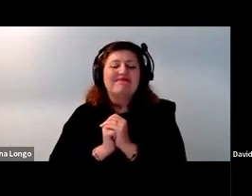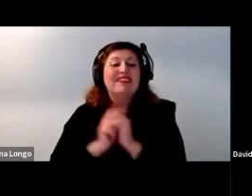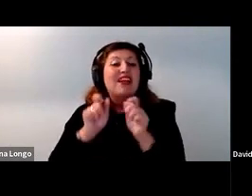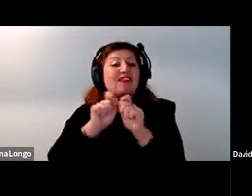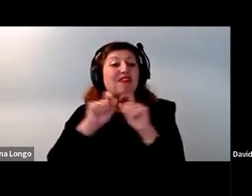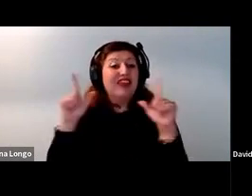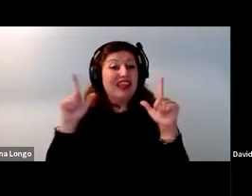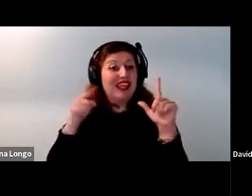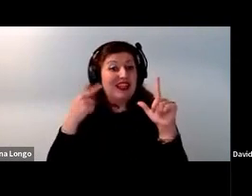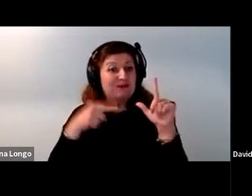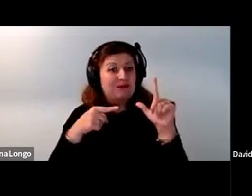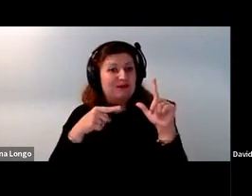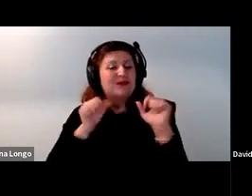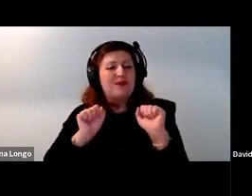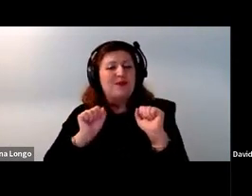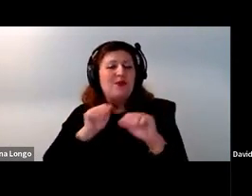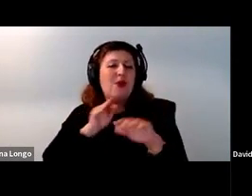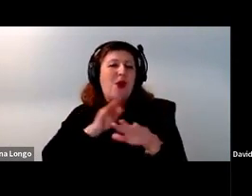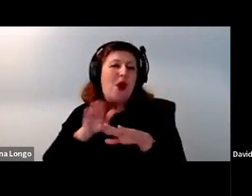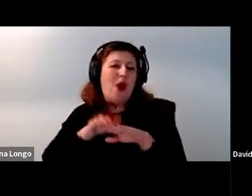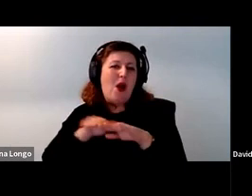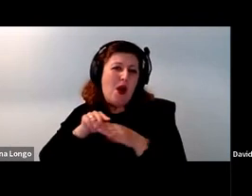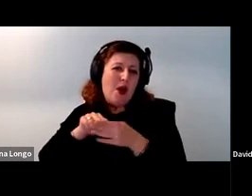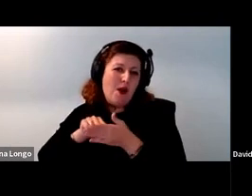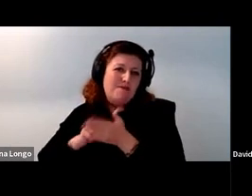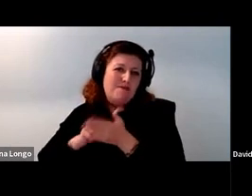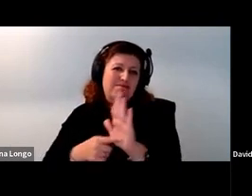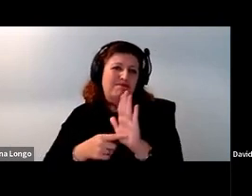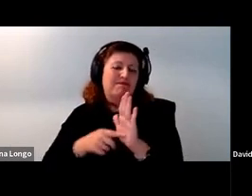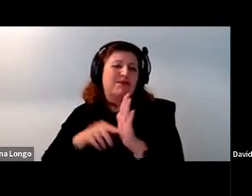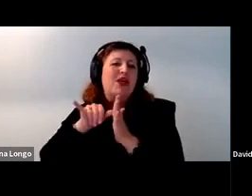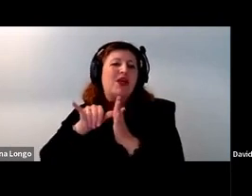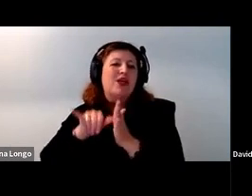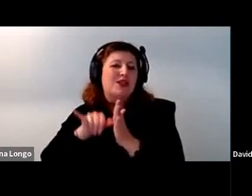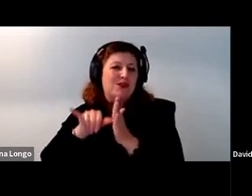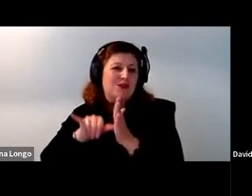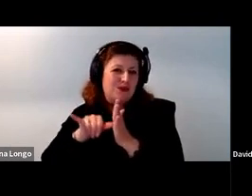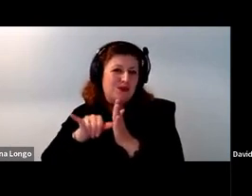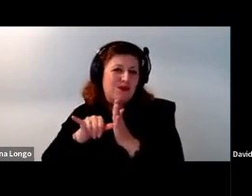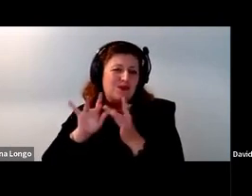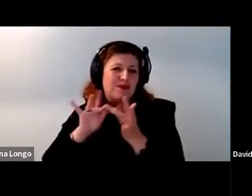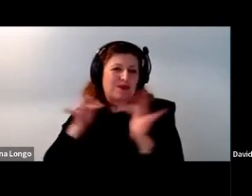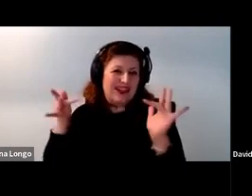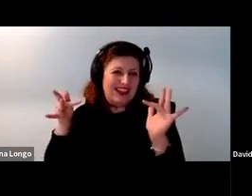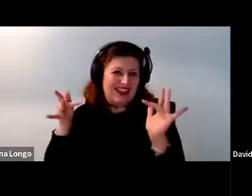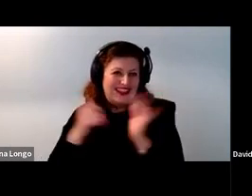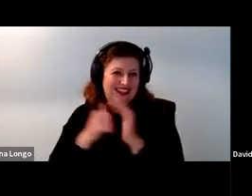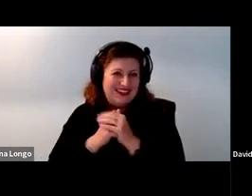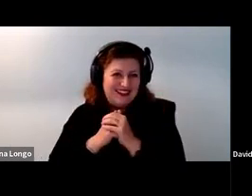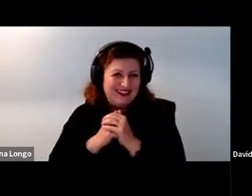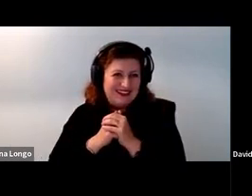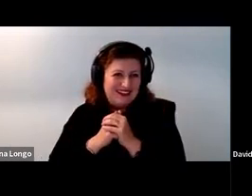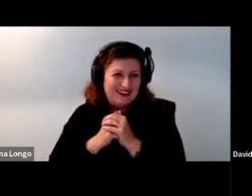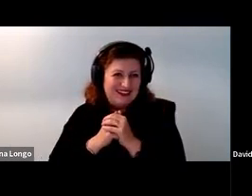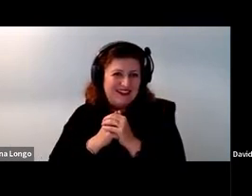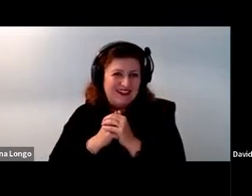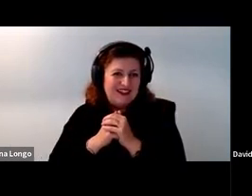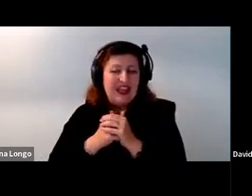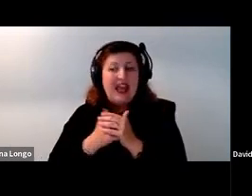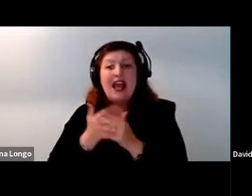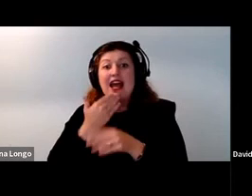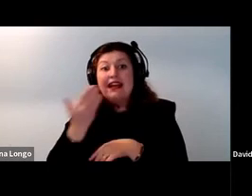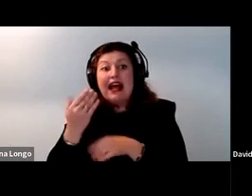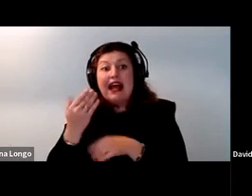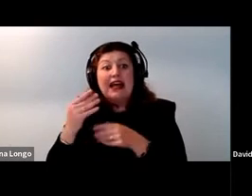video e vi invieremo il link alla mail a cui, che avete lasciato nell'iscrizione.